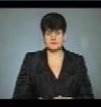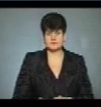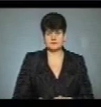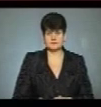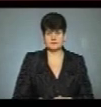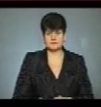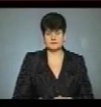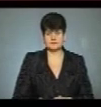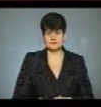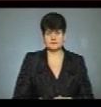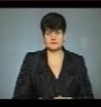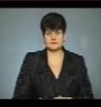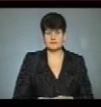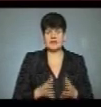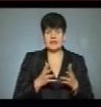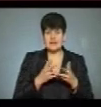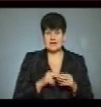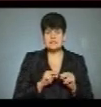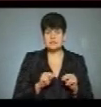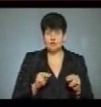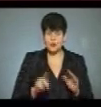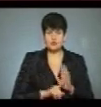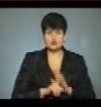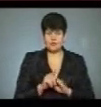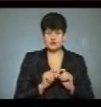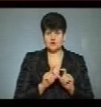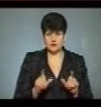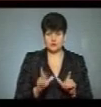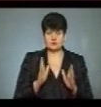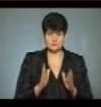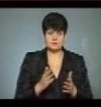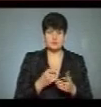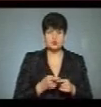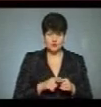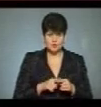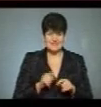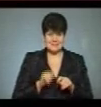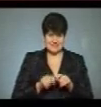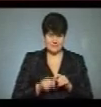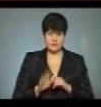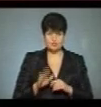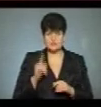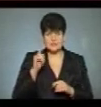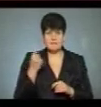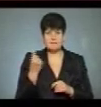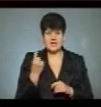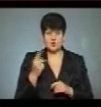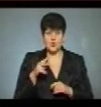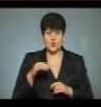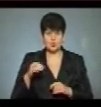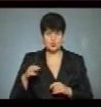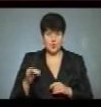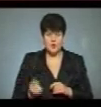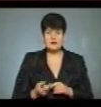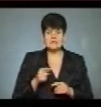Тернопіль. Кількість педагогів початкової школи, які проходитимуть цю сертифікацію, буде відома 1 лютого, каже Наталія Моравська. За